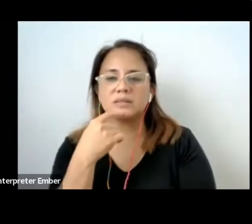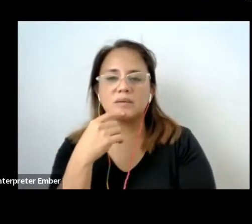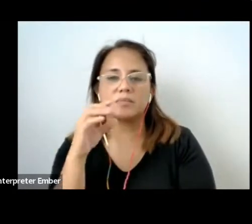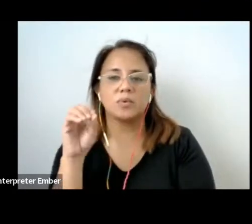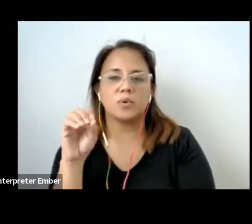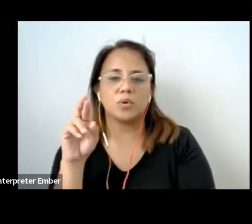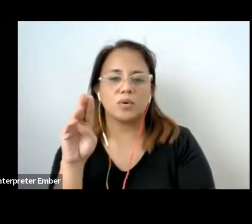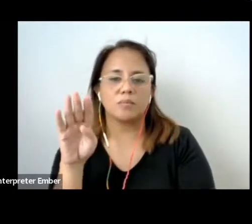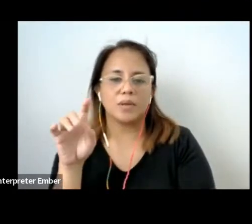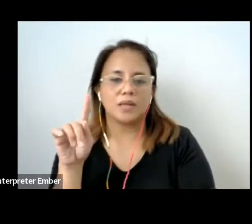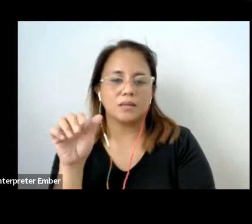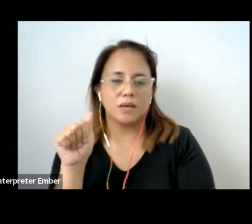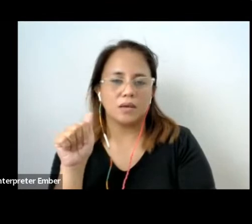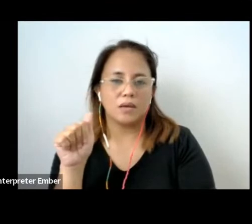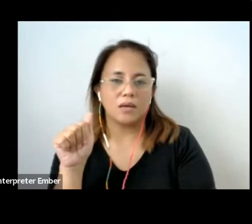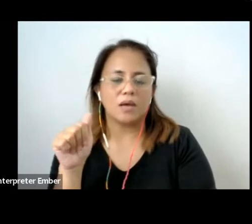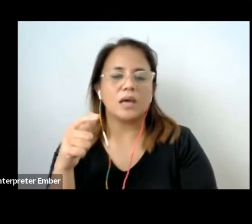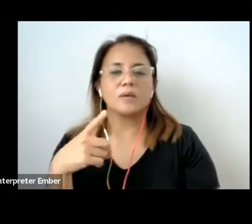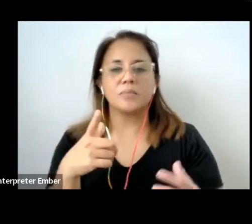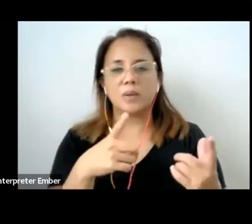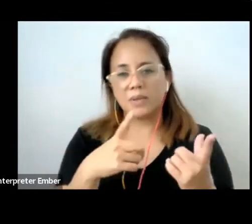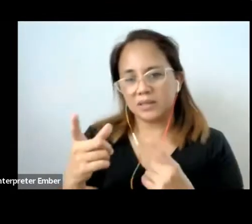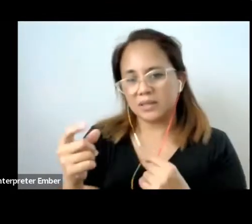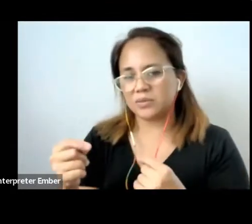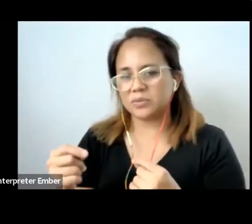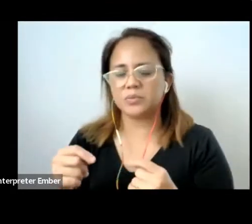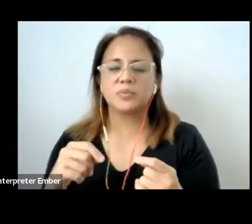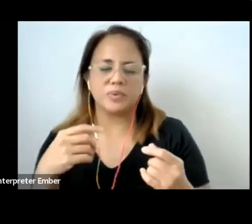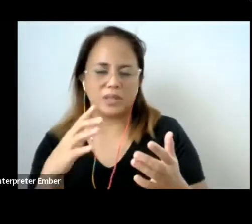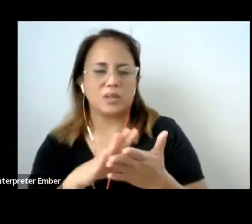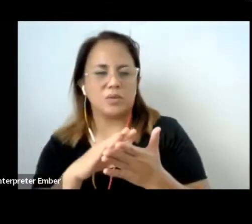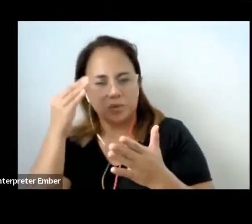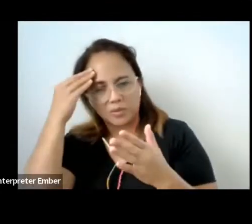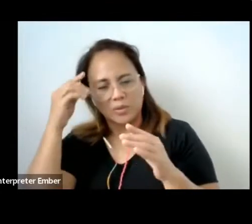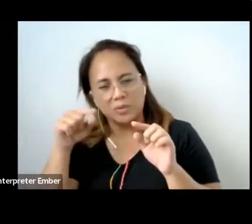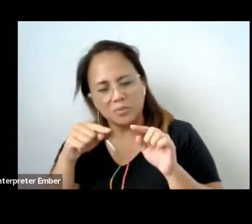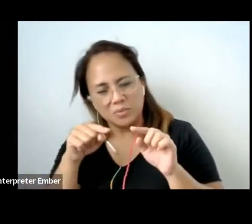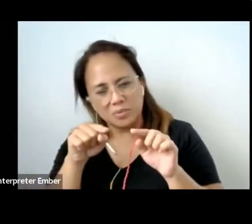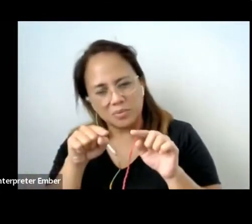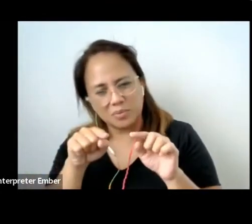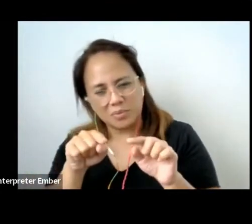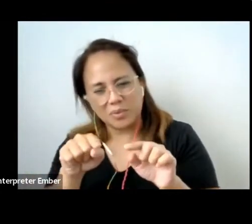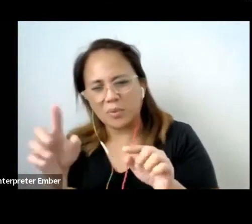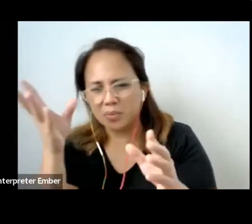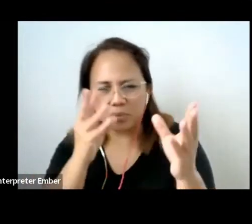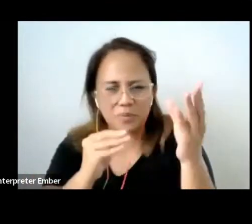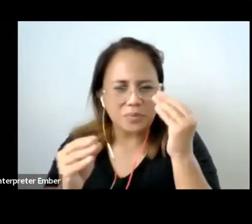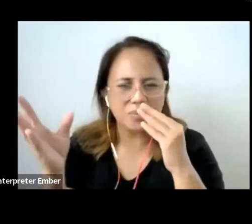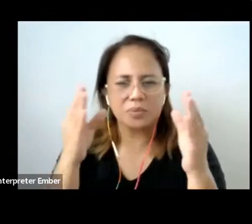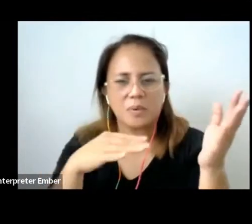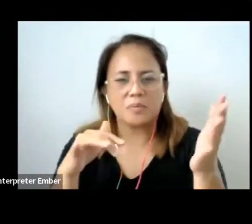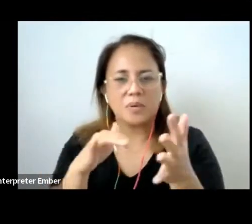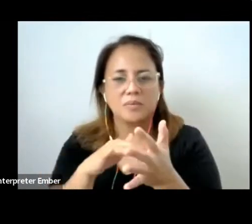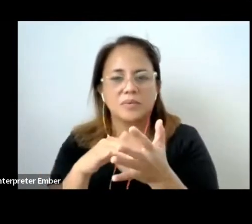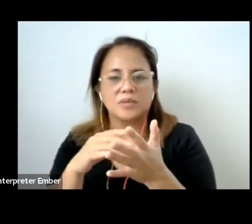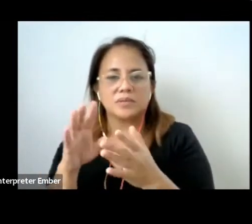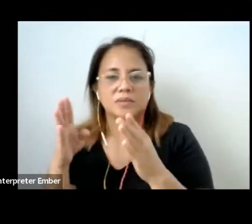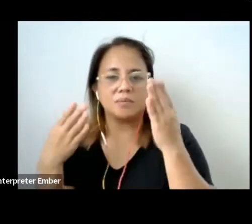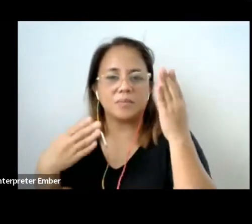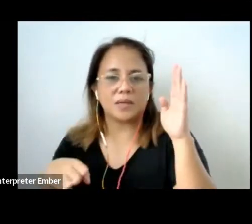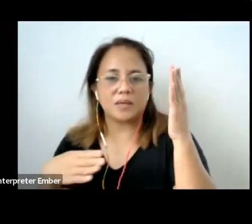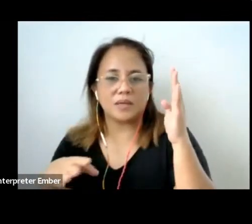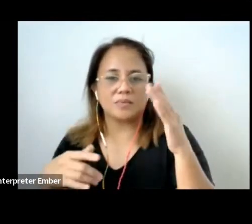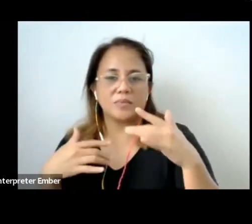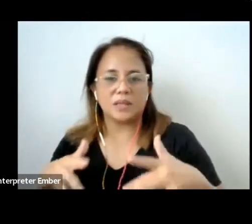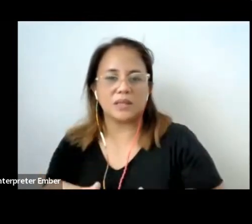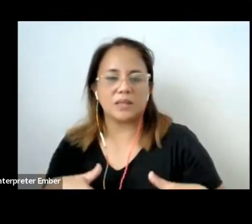Orbeta, ng implementation po ay we learn as we go. Sa aking pong pag-aaral sa Benguet, tumira ako